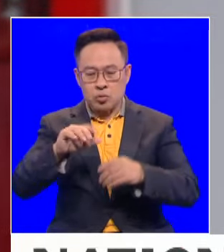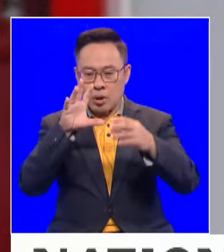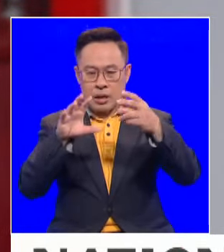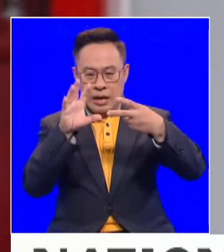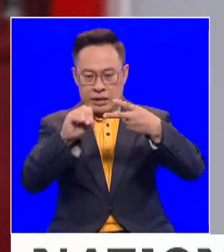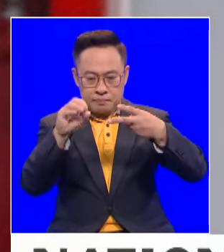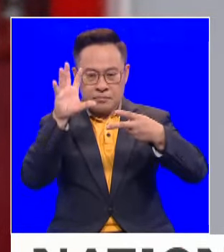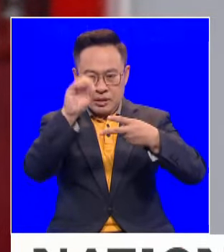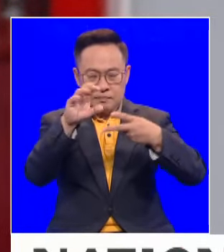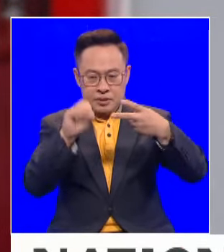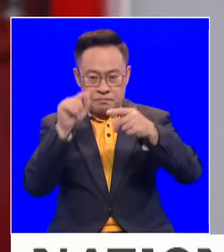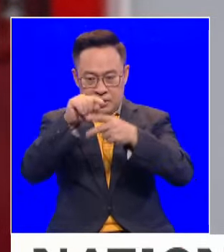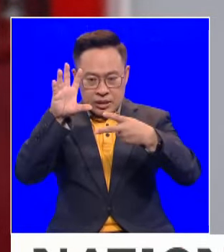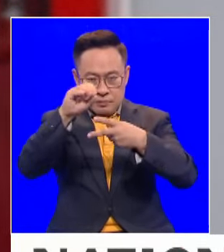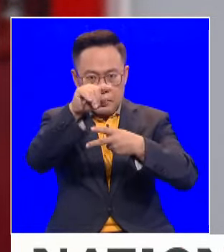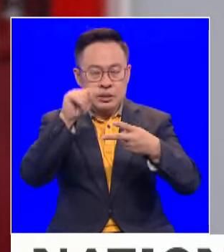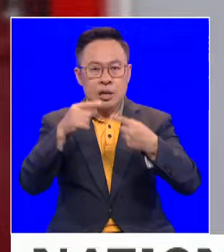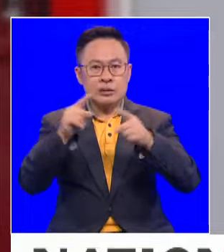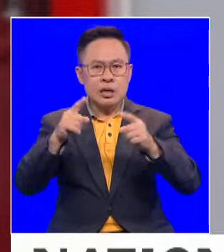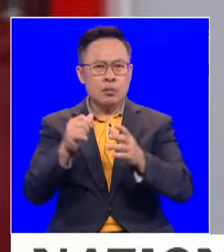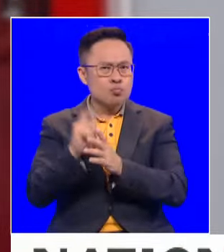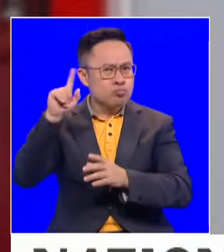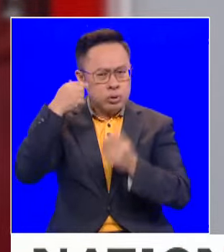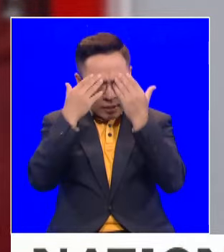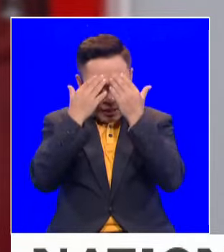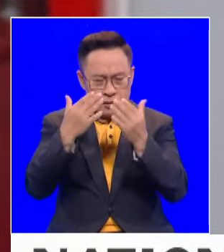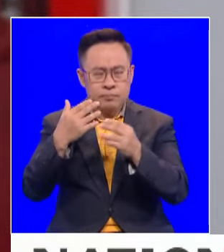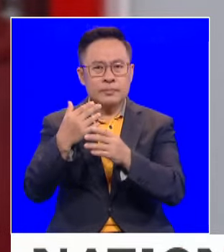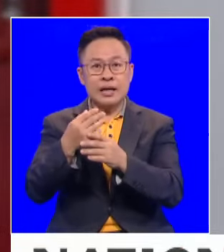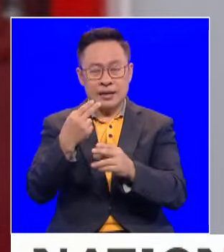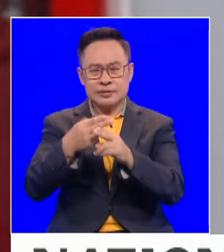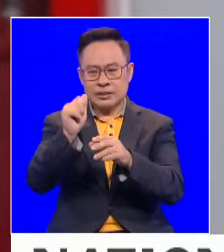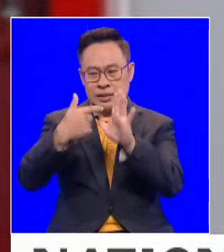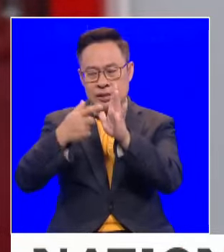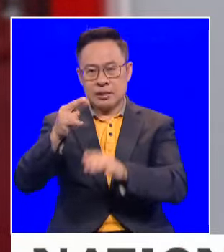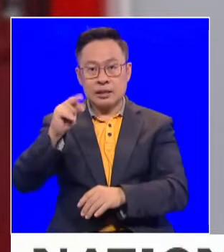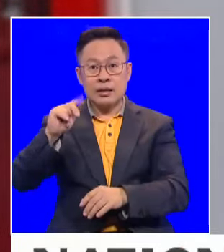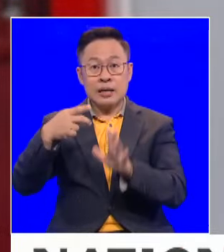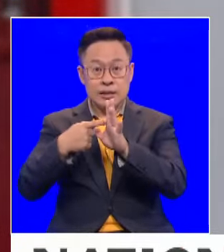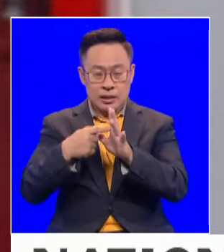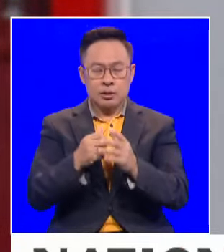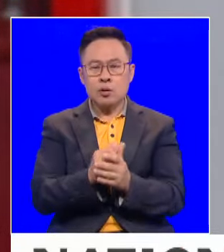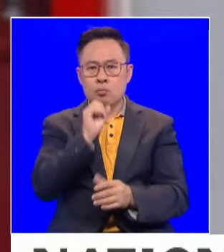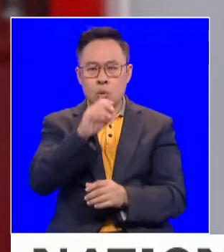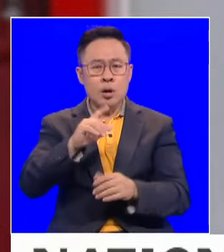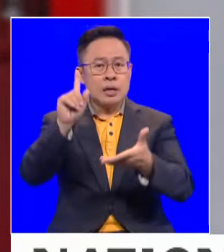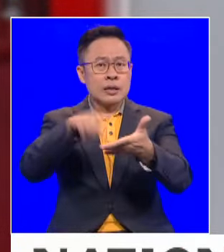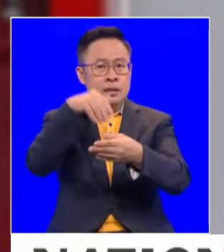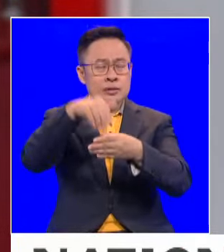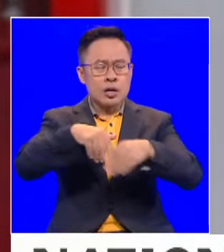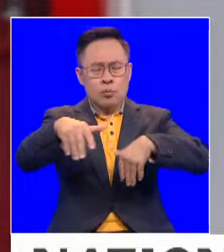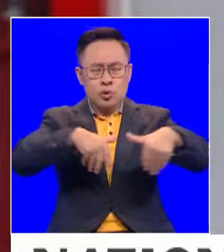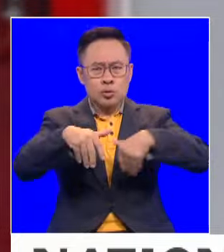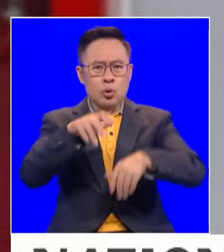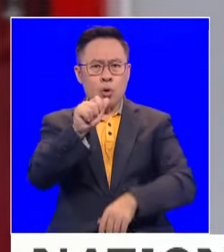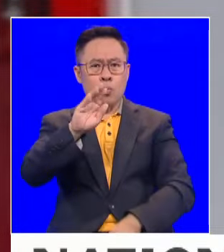ทันเลือกตั้งอบจเพราะตอนแรกเขตั้งใจว่าเลือกอบจคนก็มาใช้สิทธิ์เยอะอยู่แล้วก็แถมเรื่องการออกเสียงประชามติไปเลย